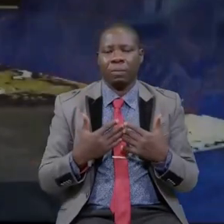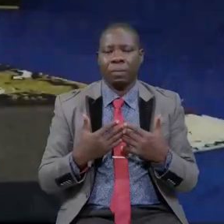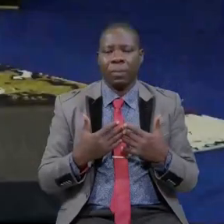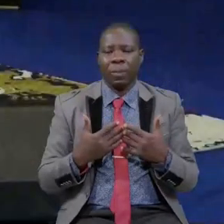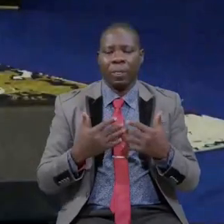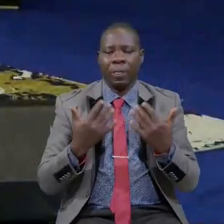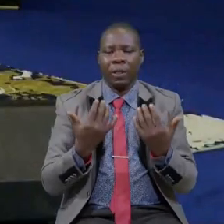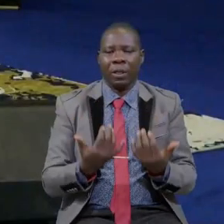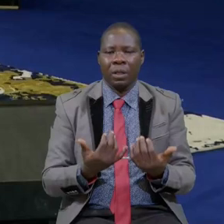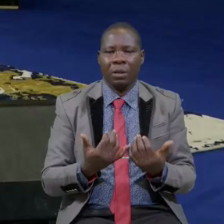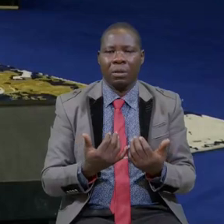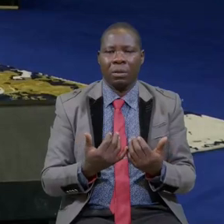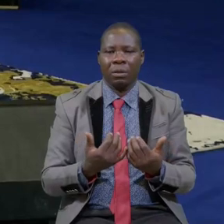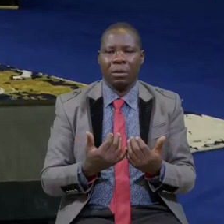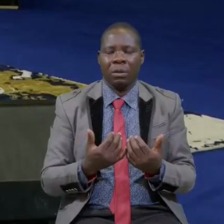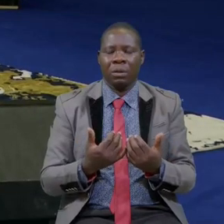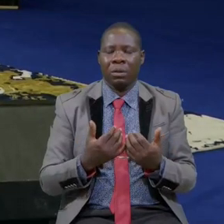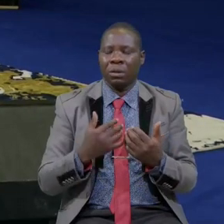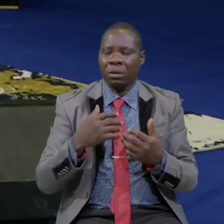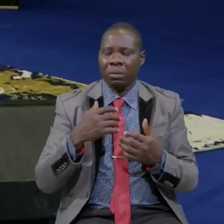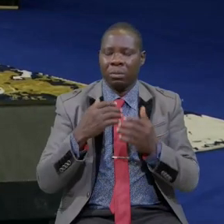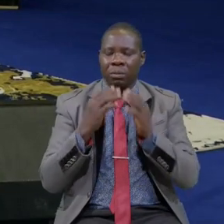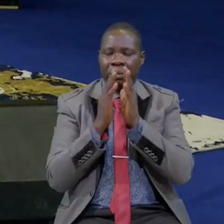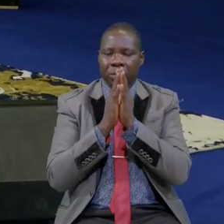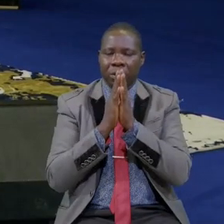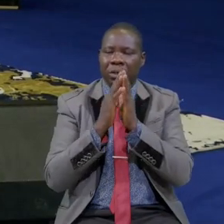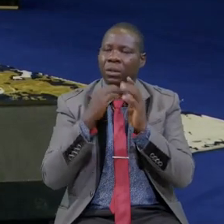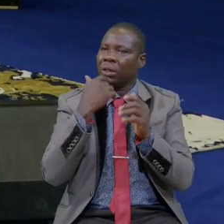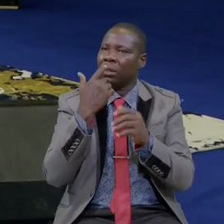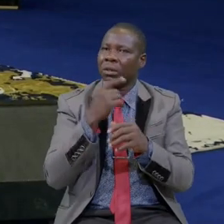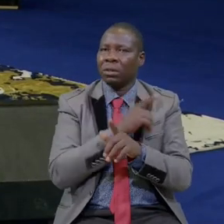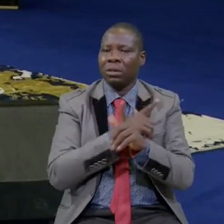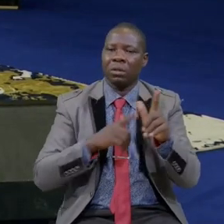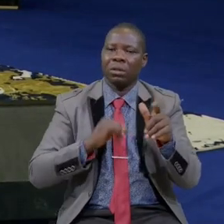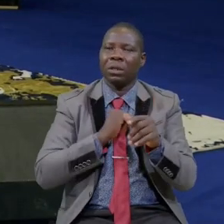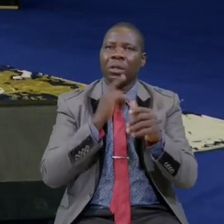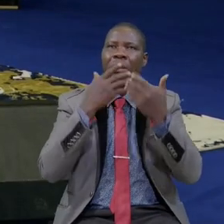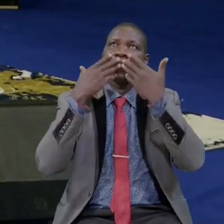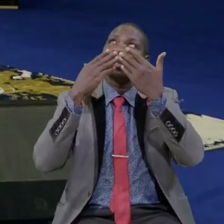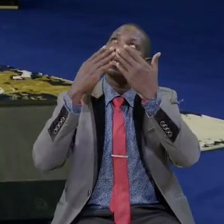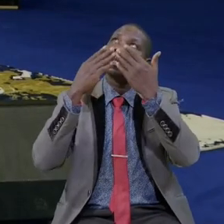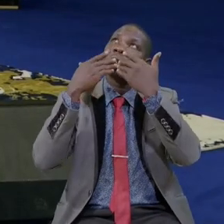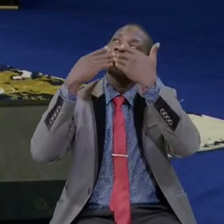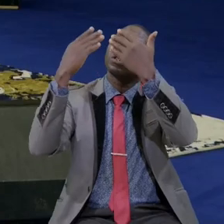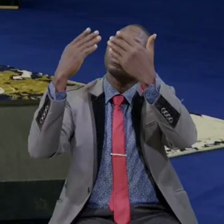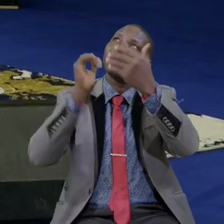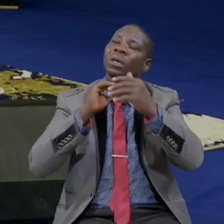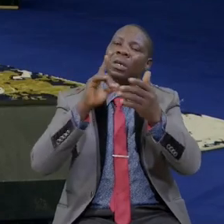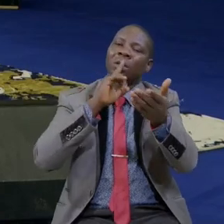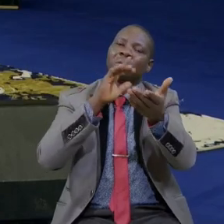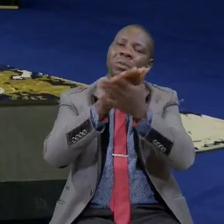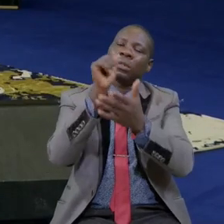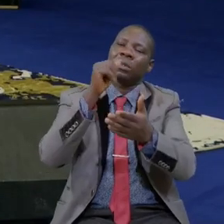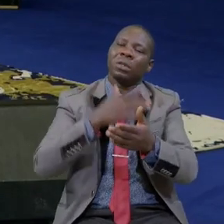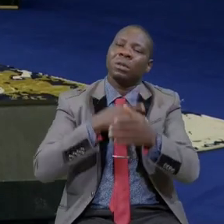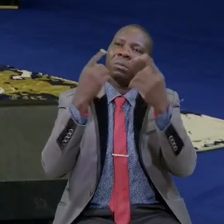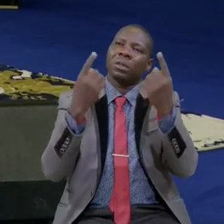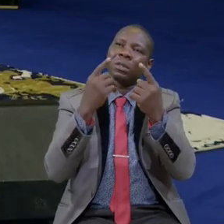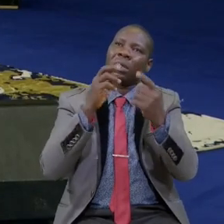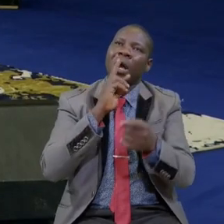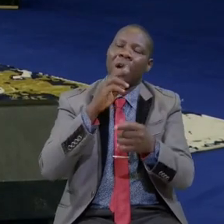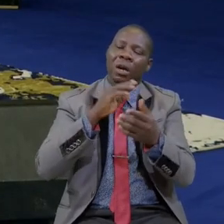Maintenant, je vais prier, finir la clôture, la prière. Dis, Seigneur, je te remercie. Je crois que mes péchés sont pardonnés. Seigneur,